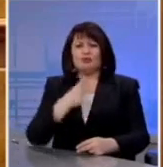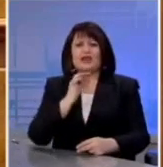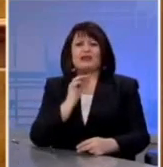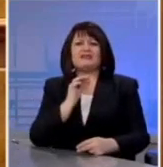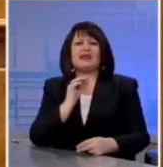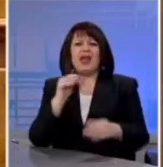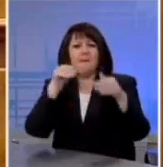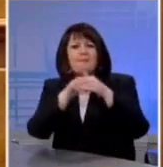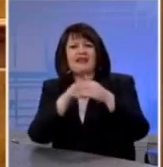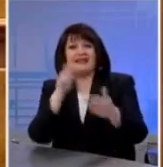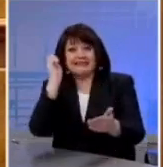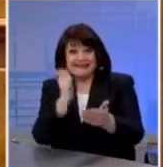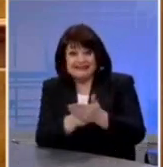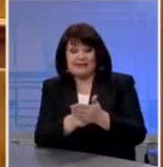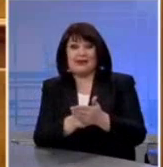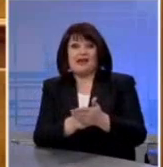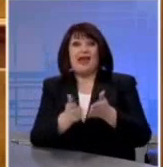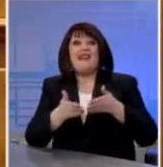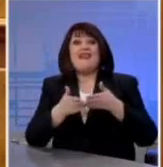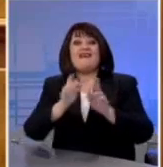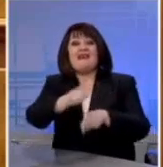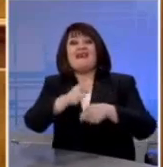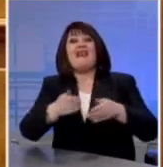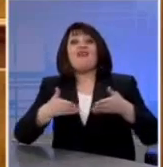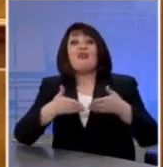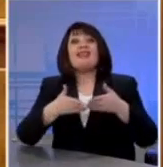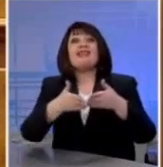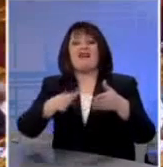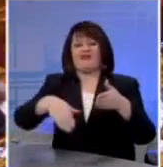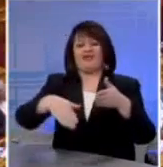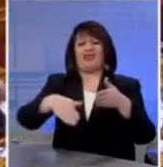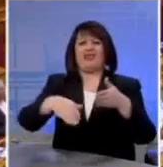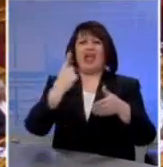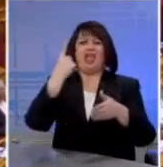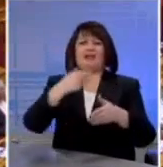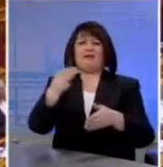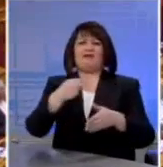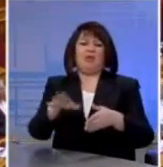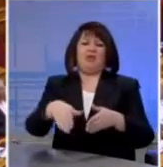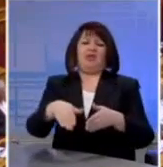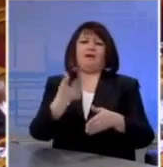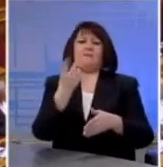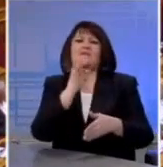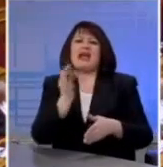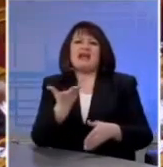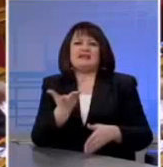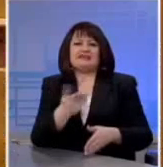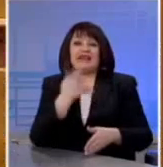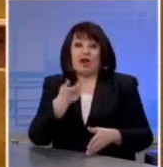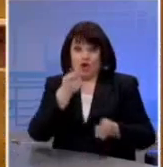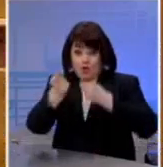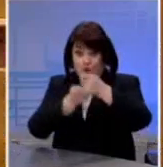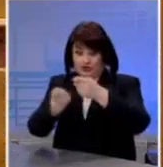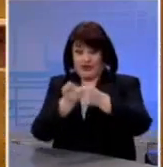τα ναυπηγεία με ένα ευρώ. Αυτά τα ναυπηγεία είναι κάτι το καταπληκτικό. Είτε πουλούνται με ένα ευρώ, είτε πουλούνται με χρωστούμενο, όπως